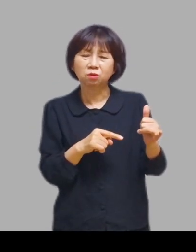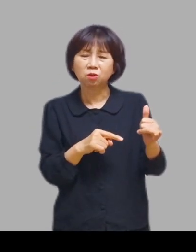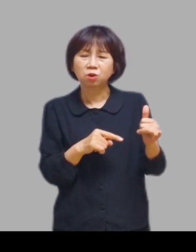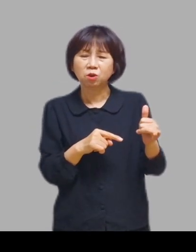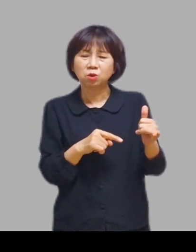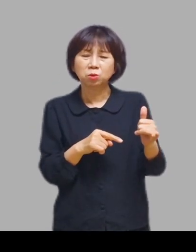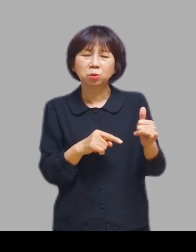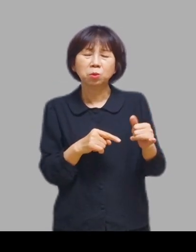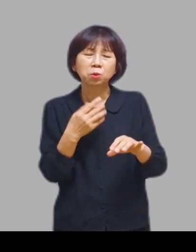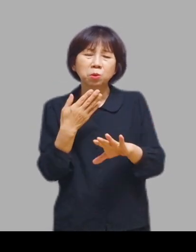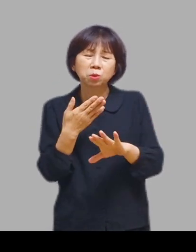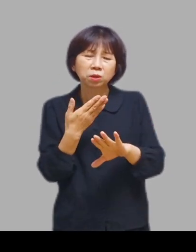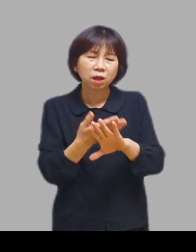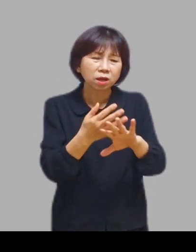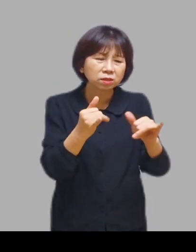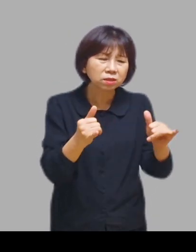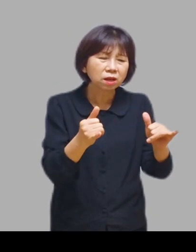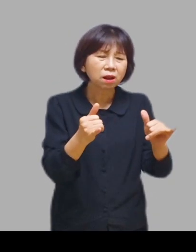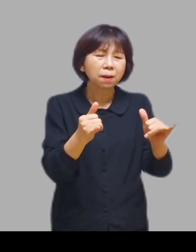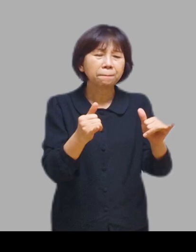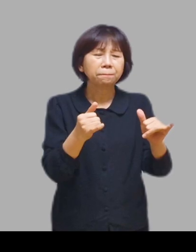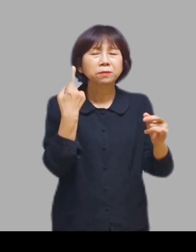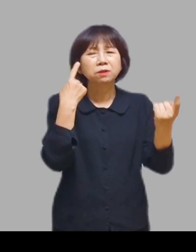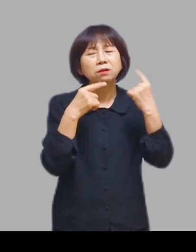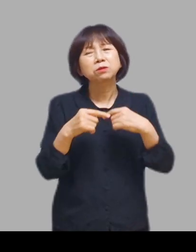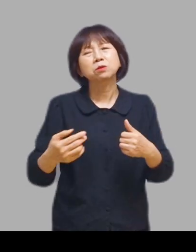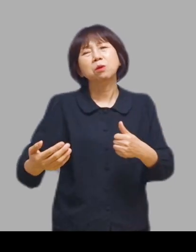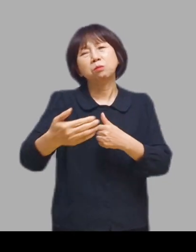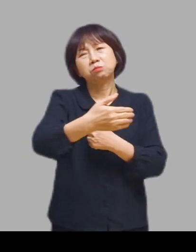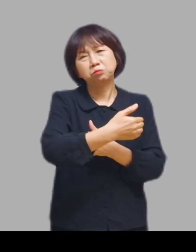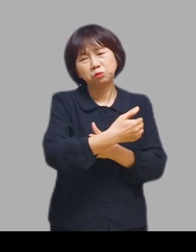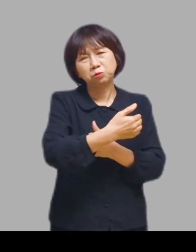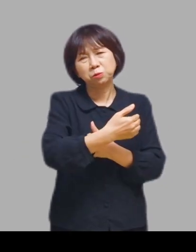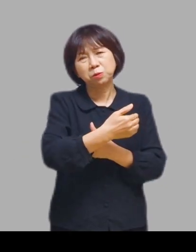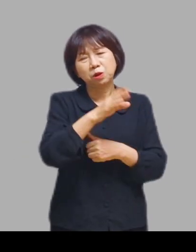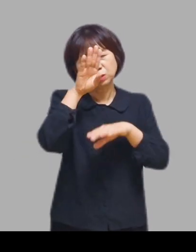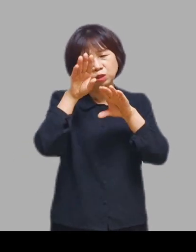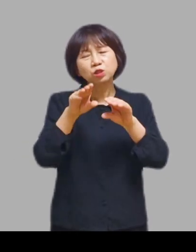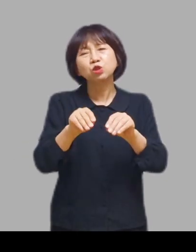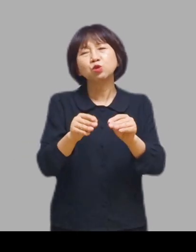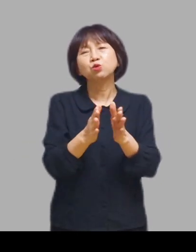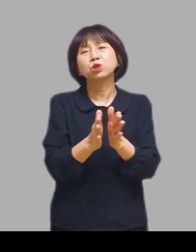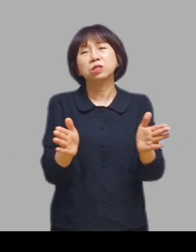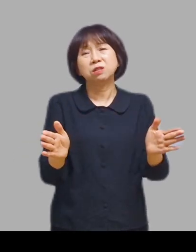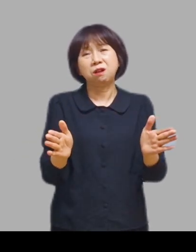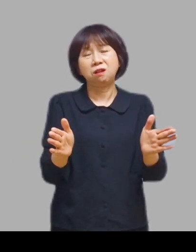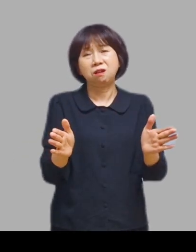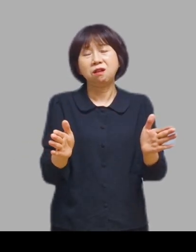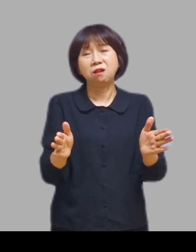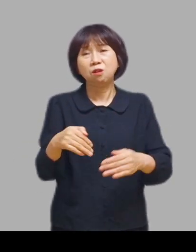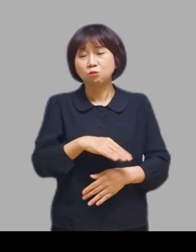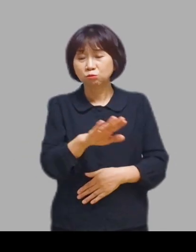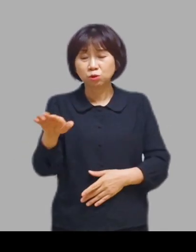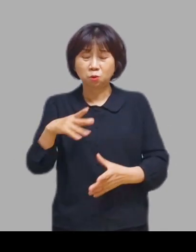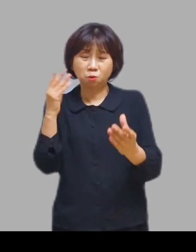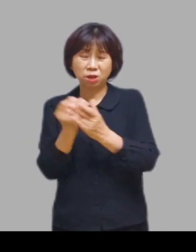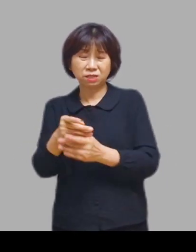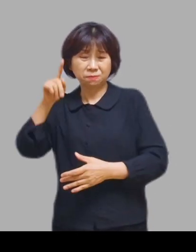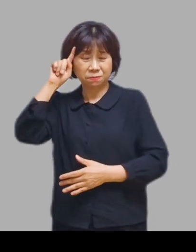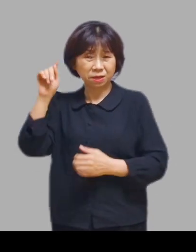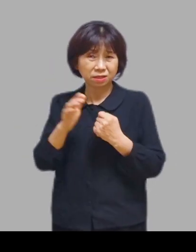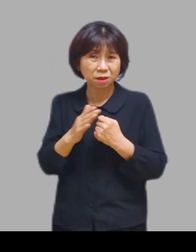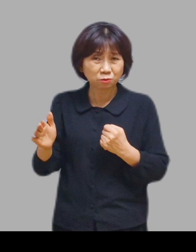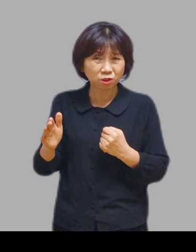사람을 품을 때 치유가 시작됩니다. 우리는요, 다 완전해서 남을 품는 것이